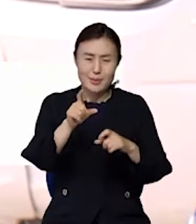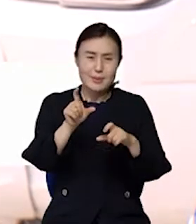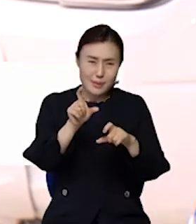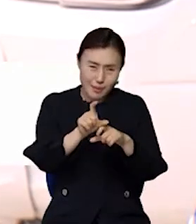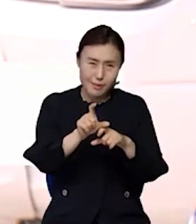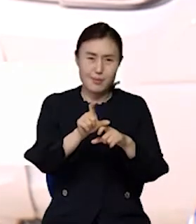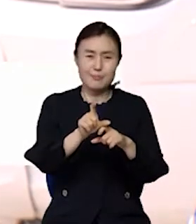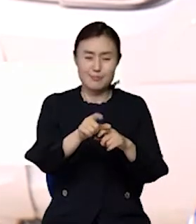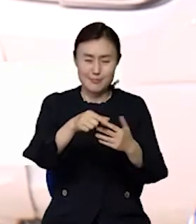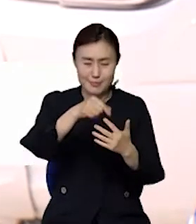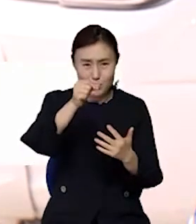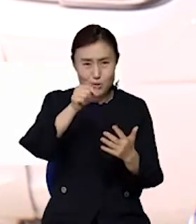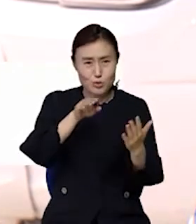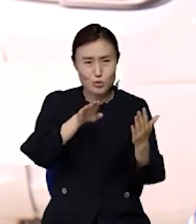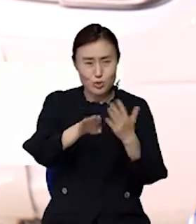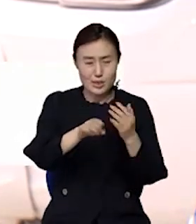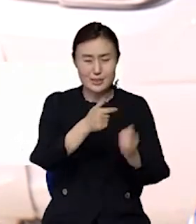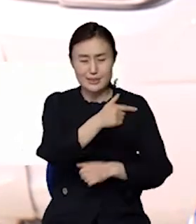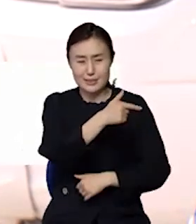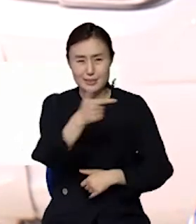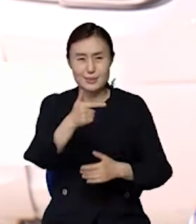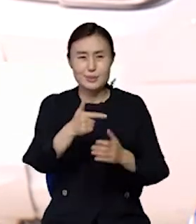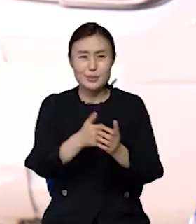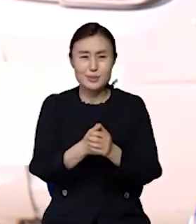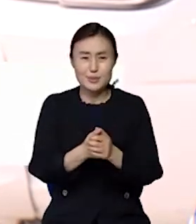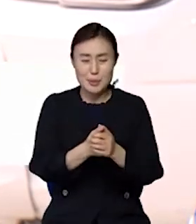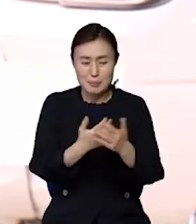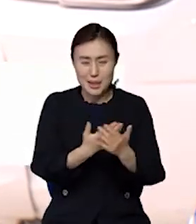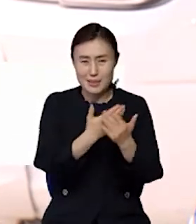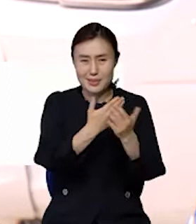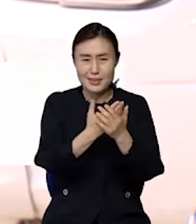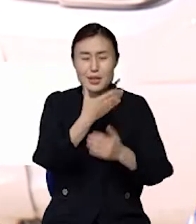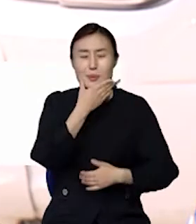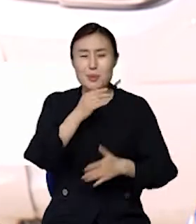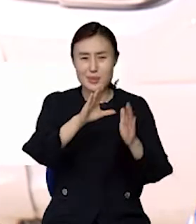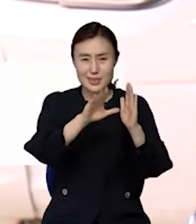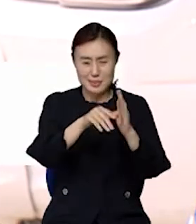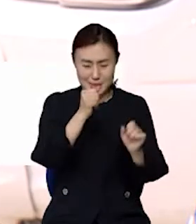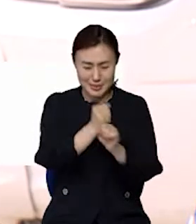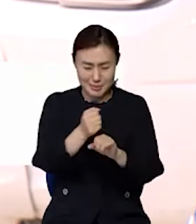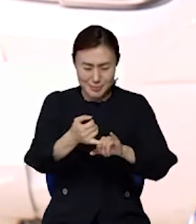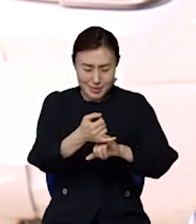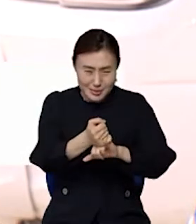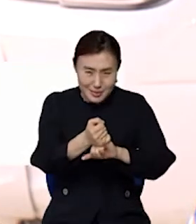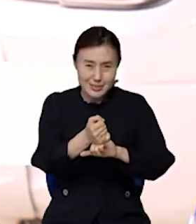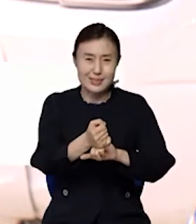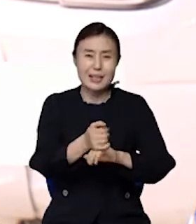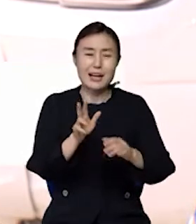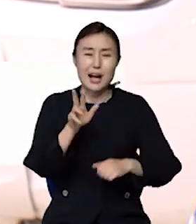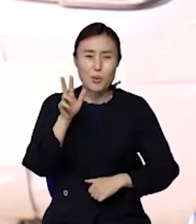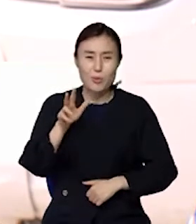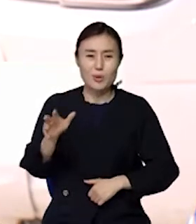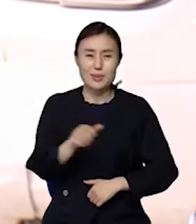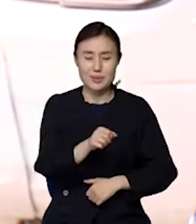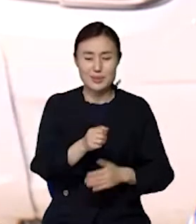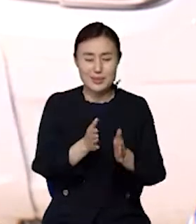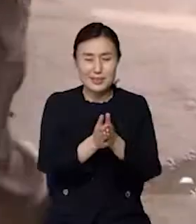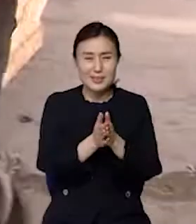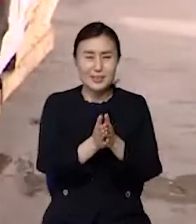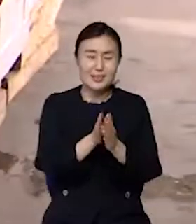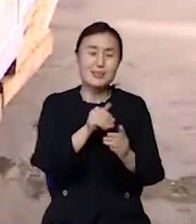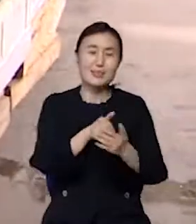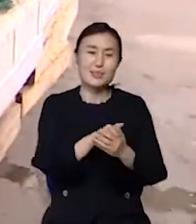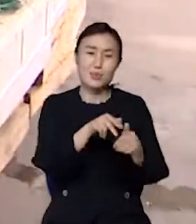선택을 받고 대도약 전남 행복시대를 반드시 만들어내겠다는 각오로 이렇게 출마하게 됐다는 말씀을